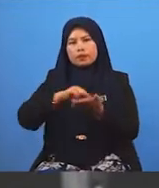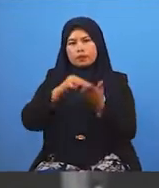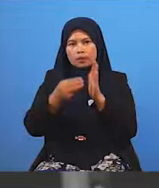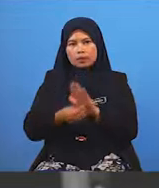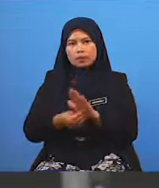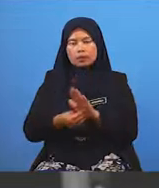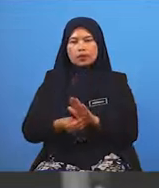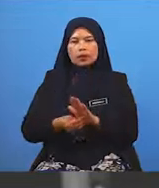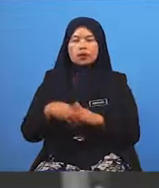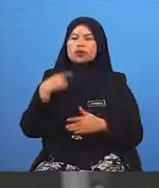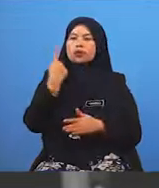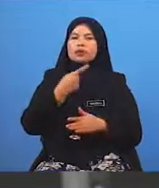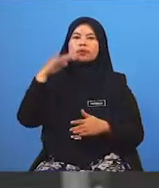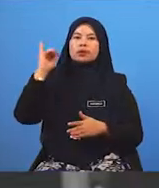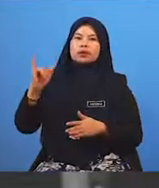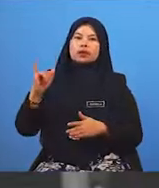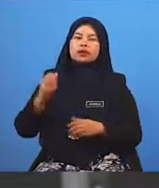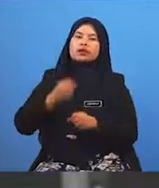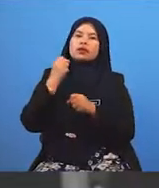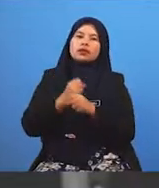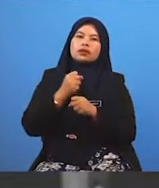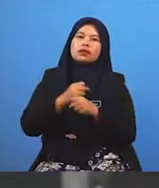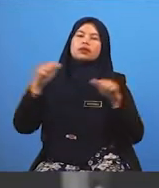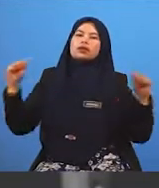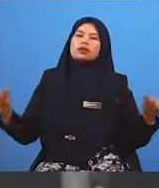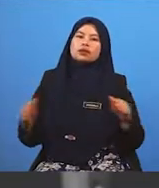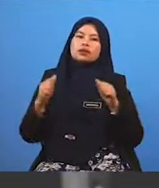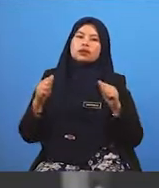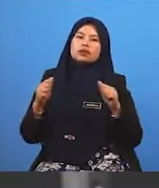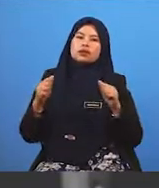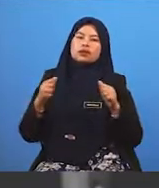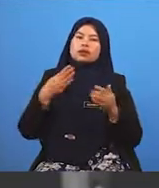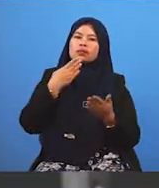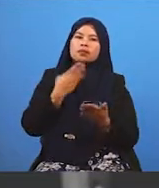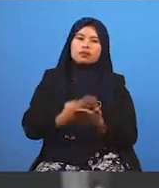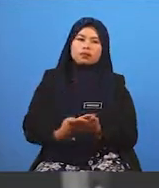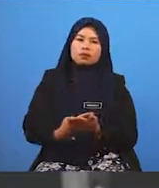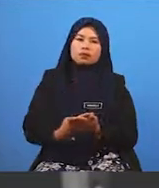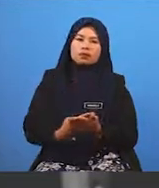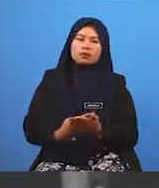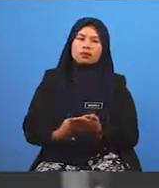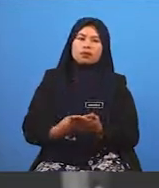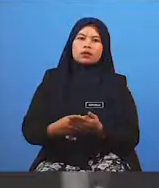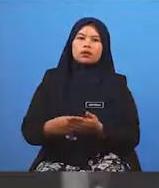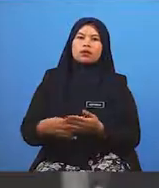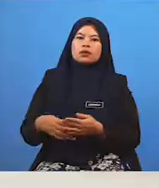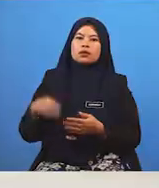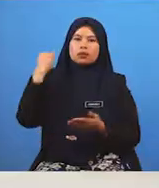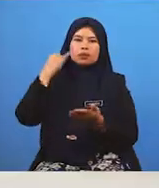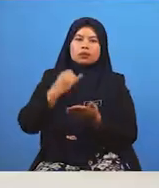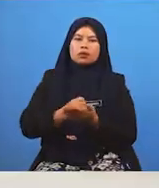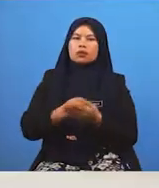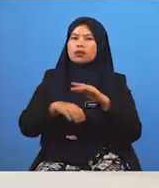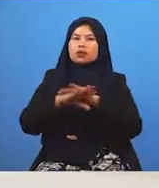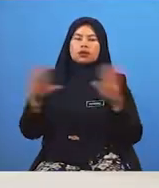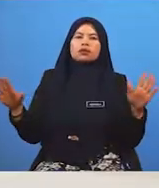murid-murid, iman yang sempurna merupakan pemangkin dan pendorong semangat suka berkorban.